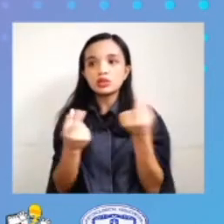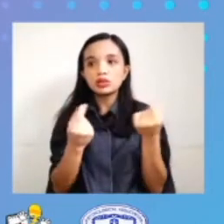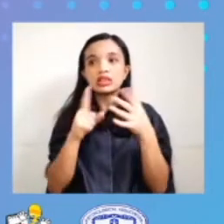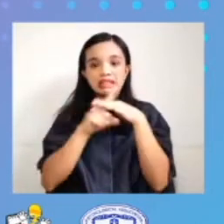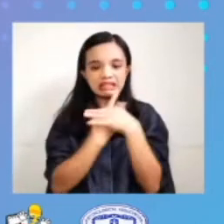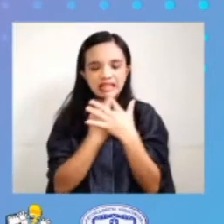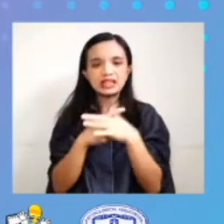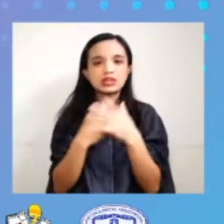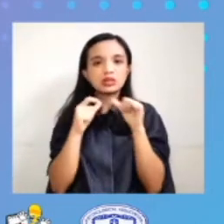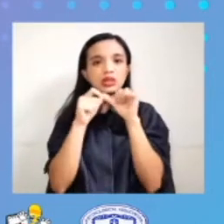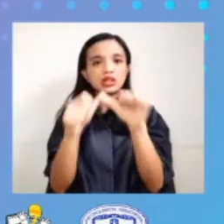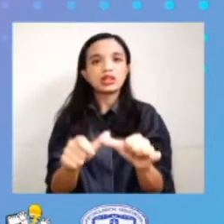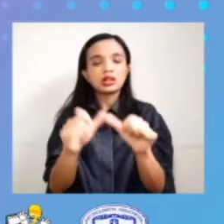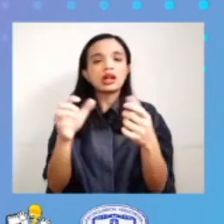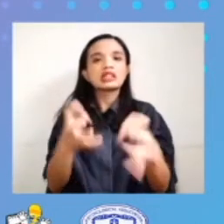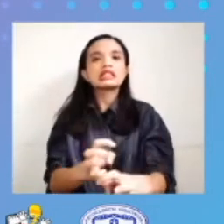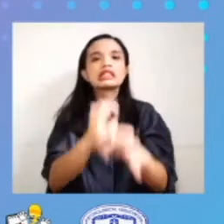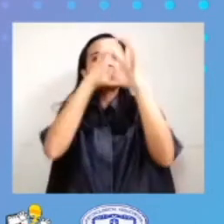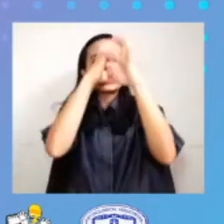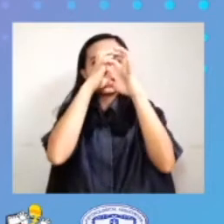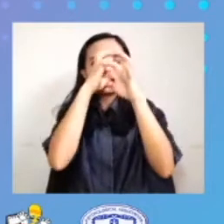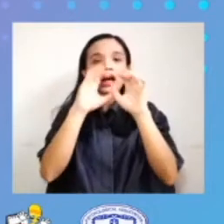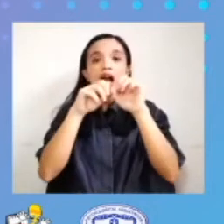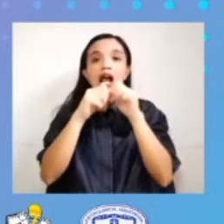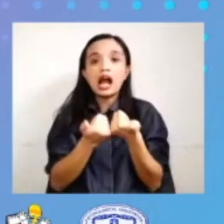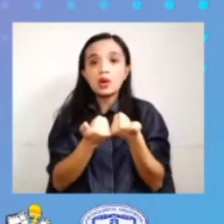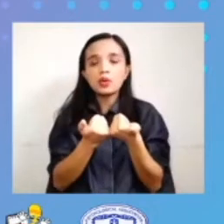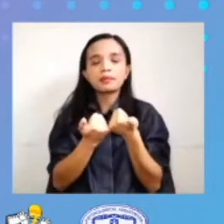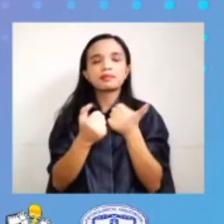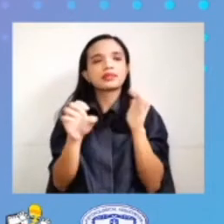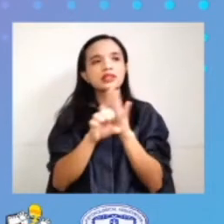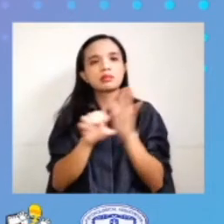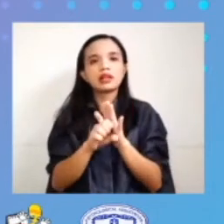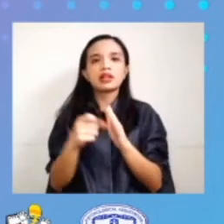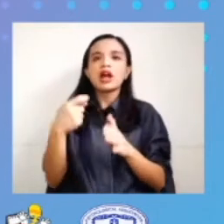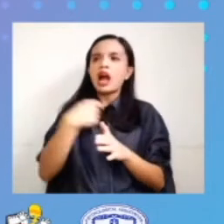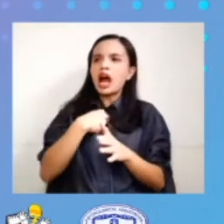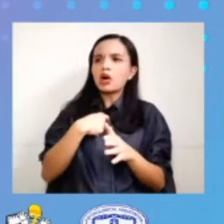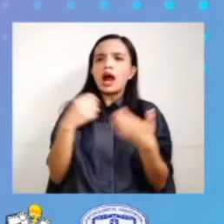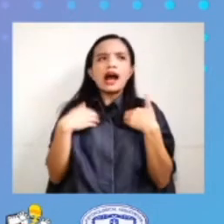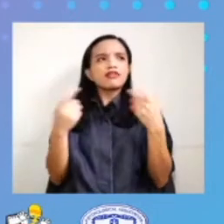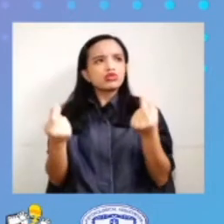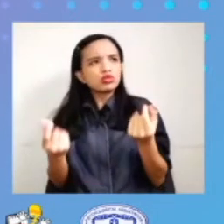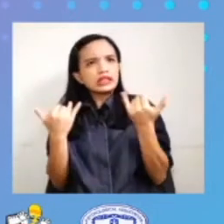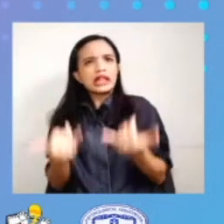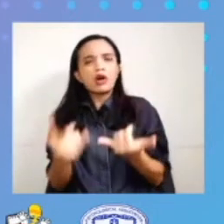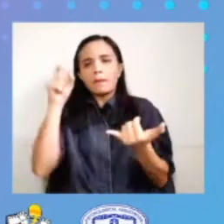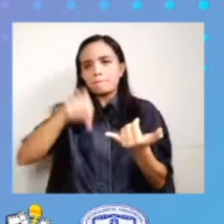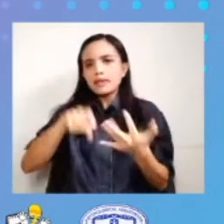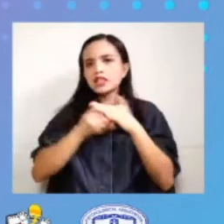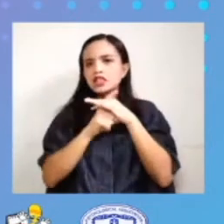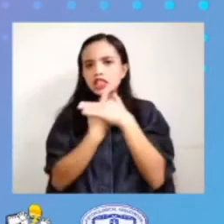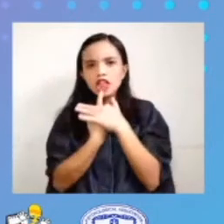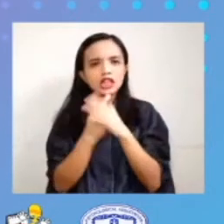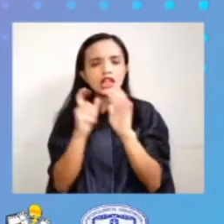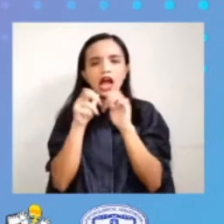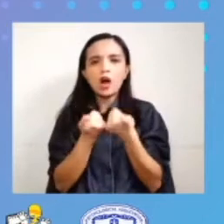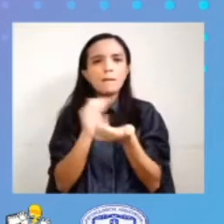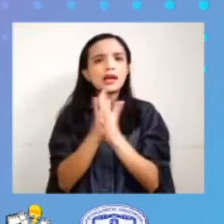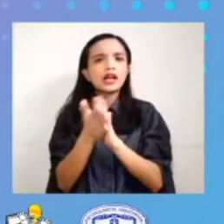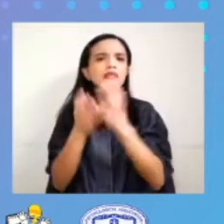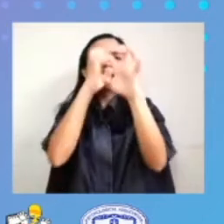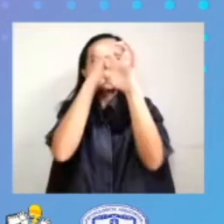So halimbawa, from being lazy, pwede kang maging active, no? So yung sinasabi ni Enzo na you begin with form,